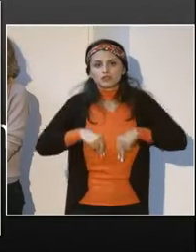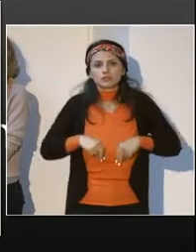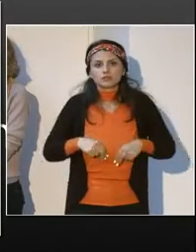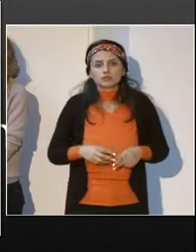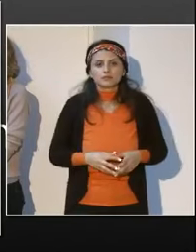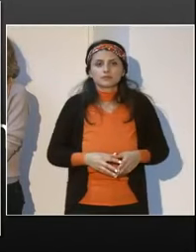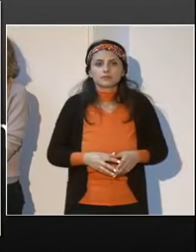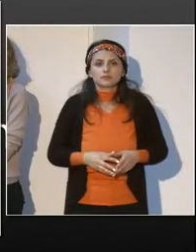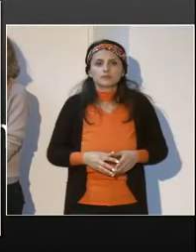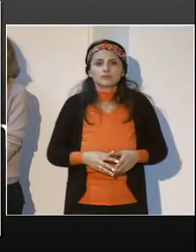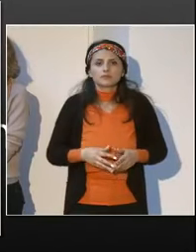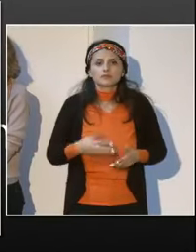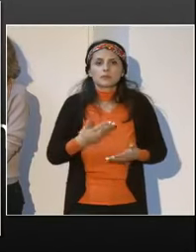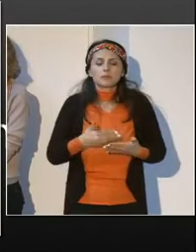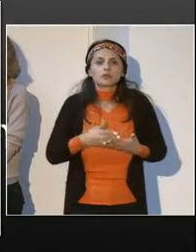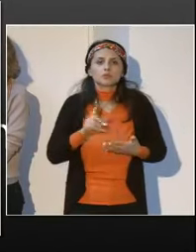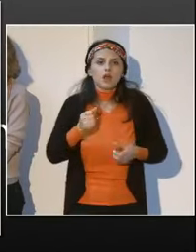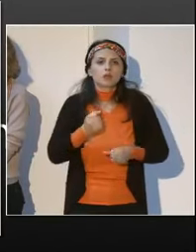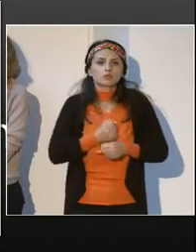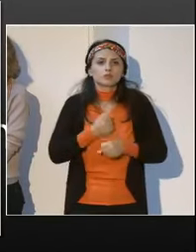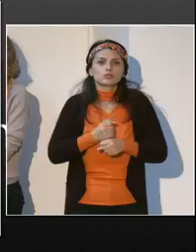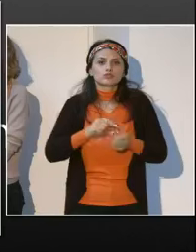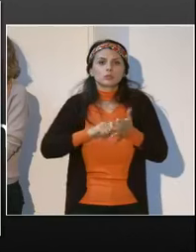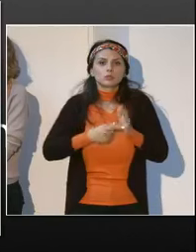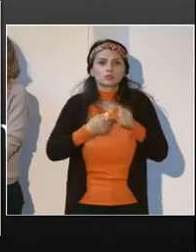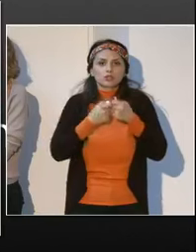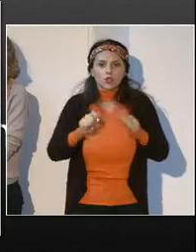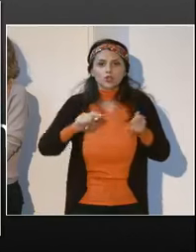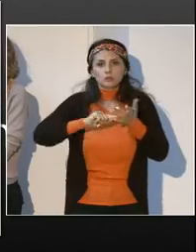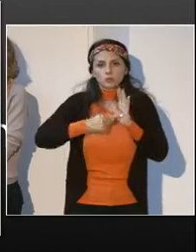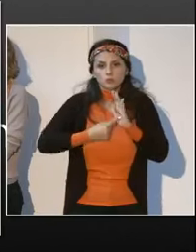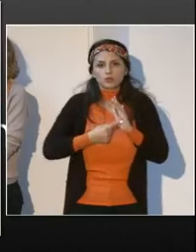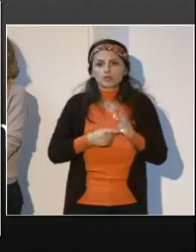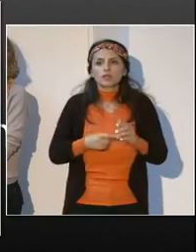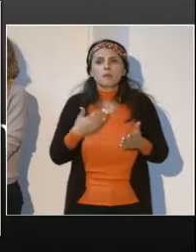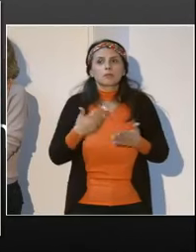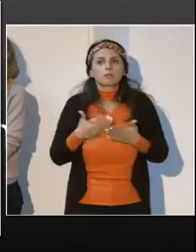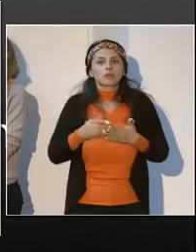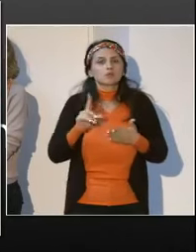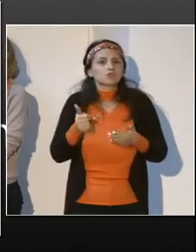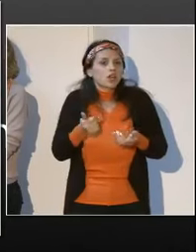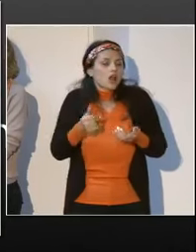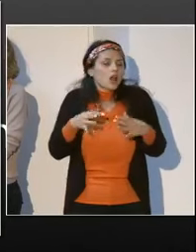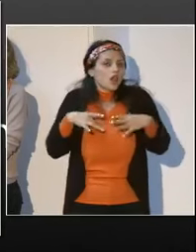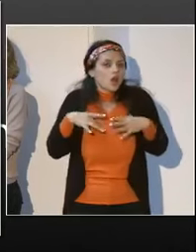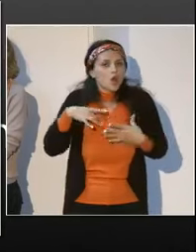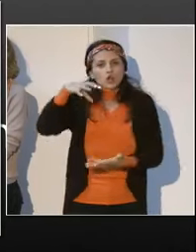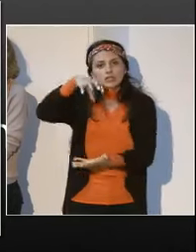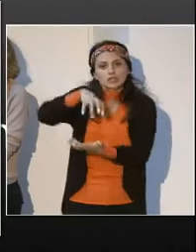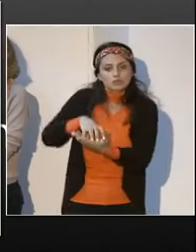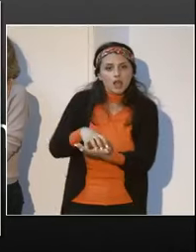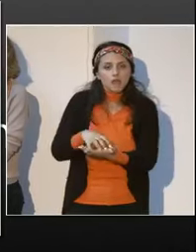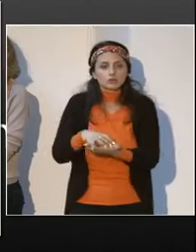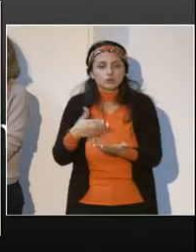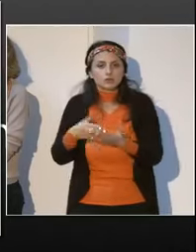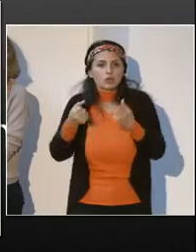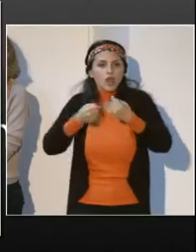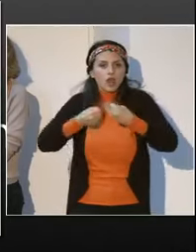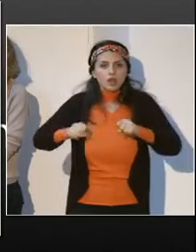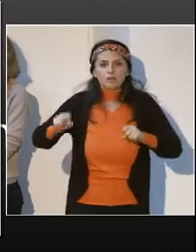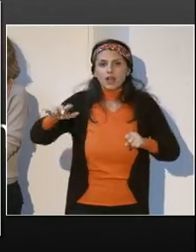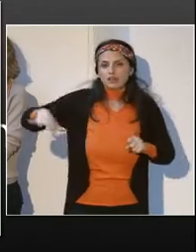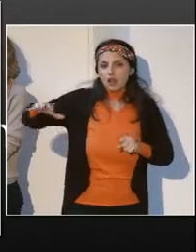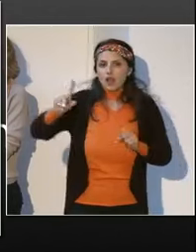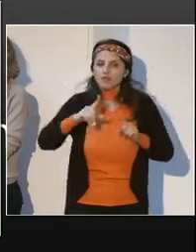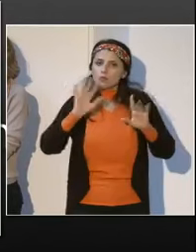abia duce la bun sfarsit obiectivele pe care mi la ma sunat pentru spatiul de de libertate pe care îl am avut